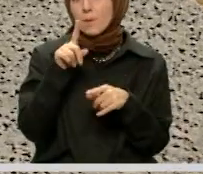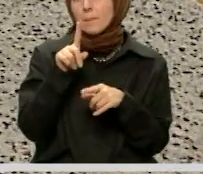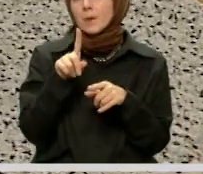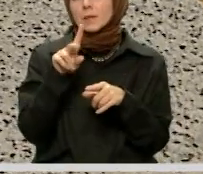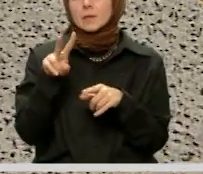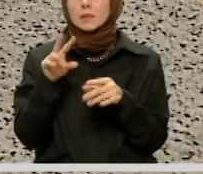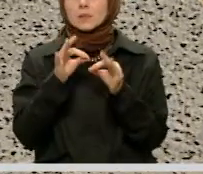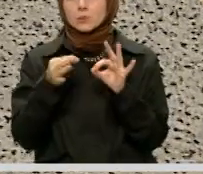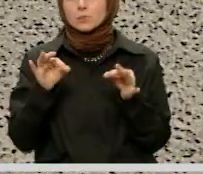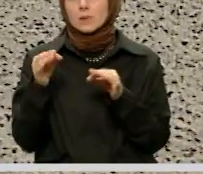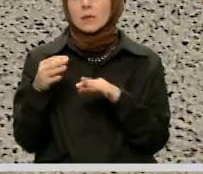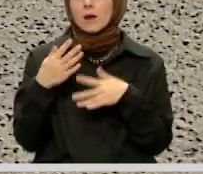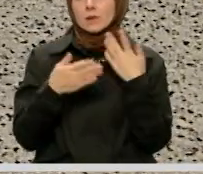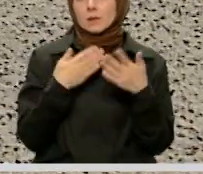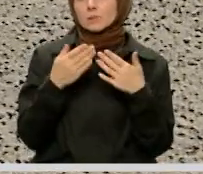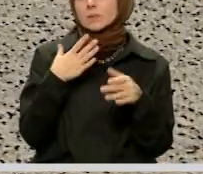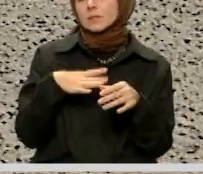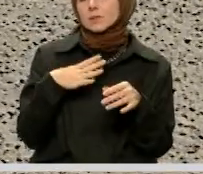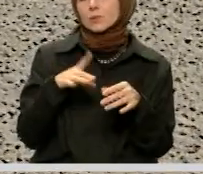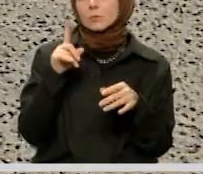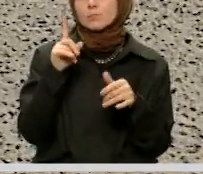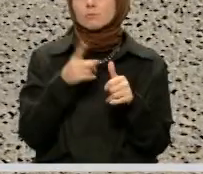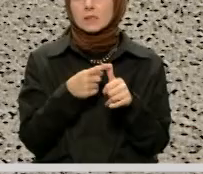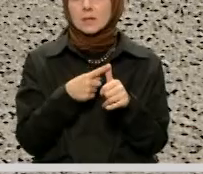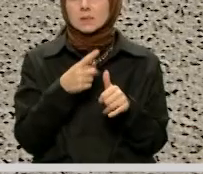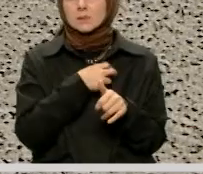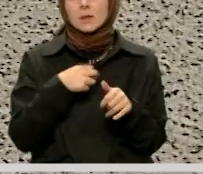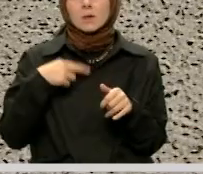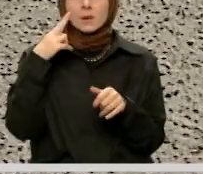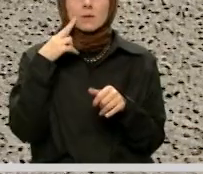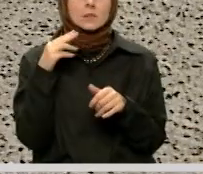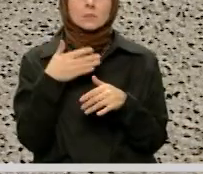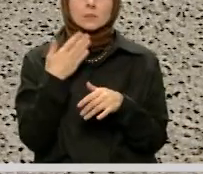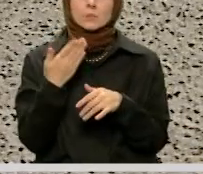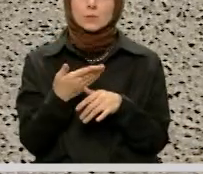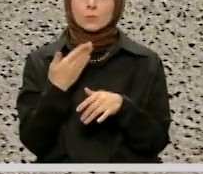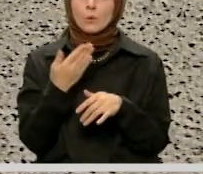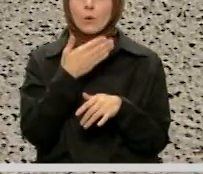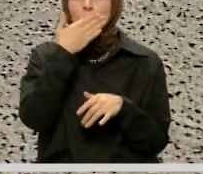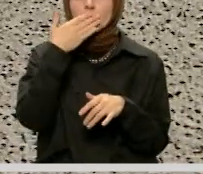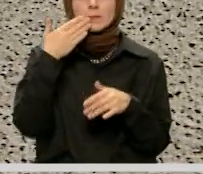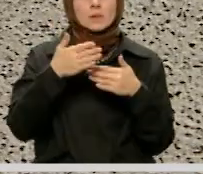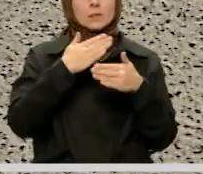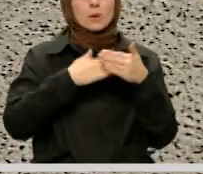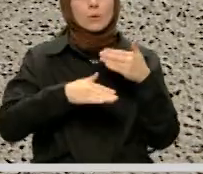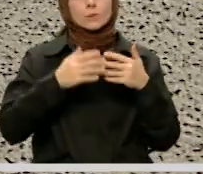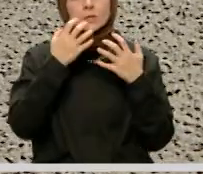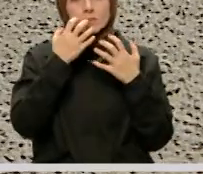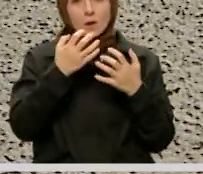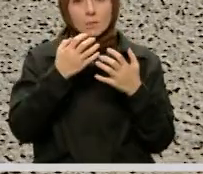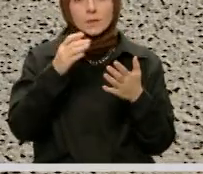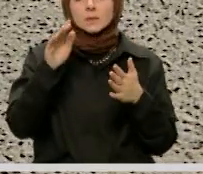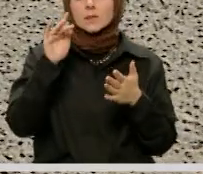cümleyi ben aktarmak istiyorum. Bir tanesi, Efendimiz buyuruyor ki Ramazan evveli rahmet, ortası